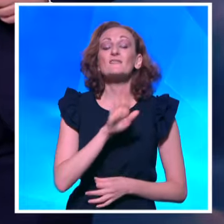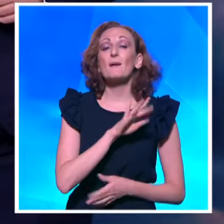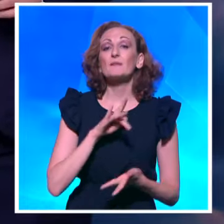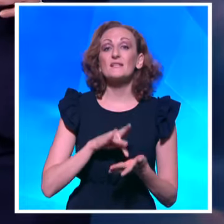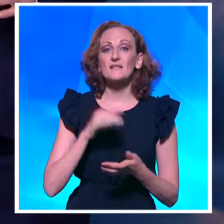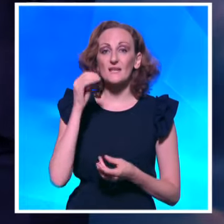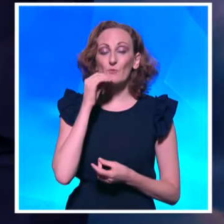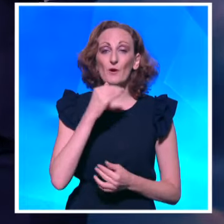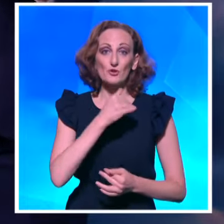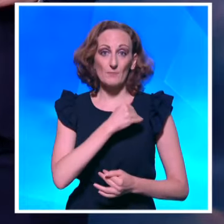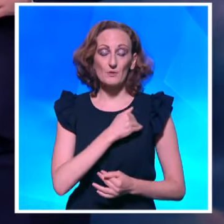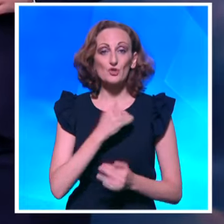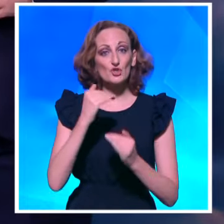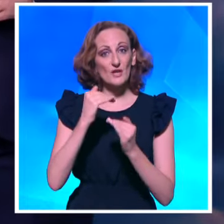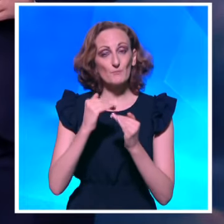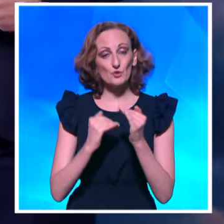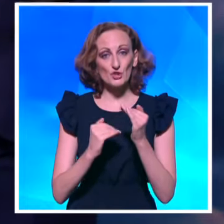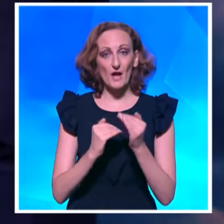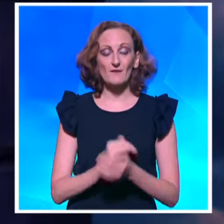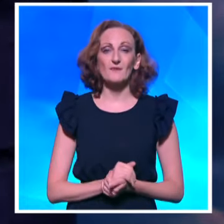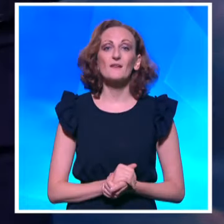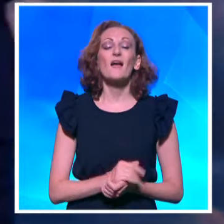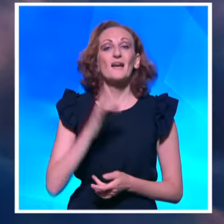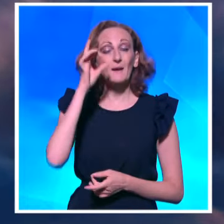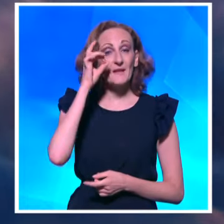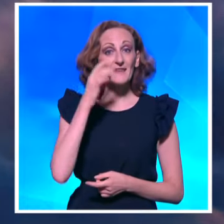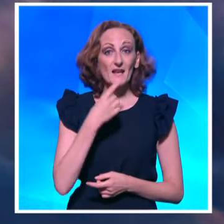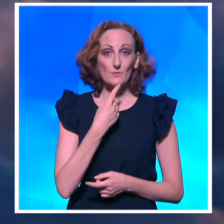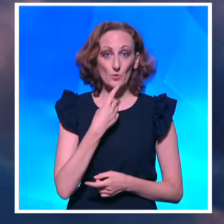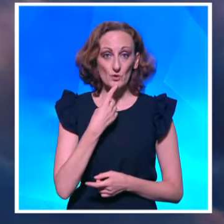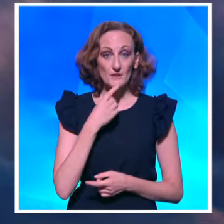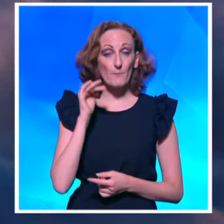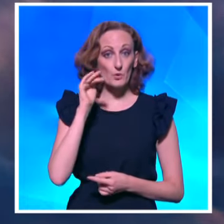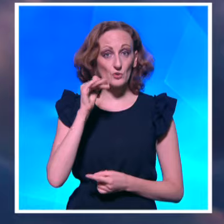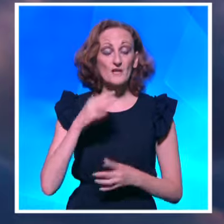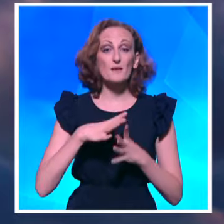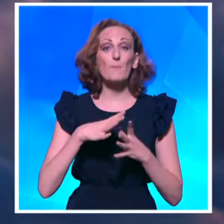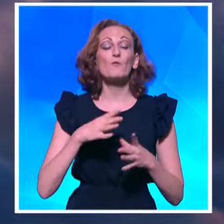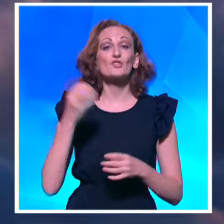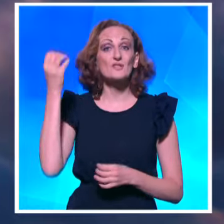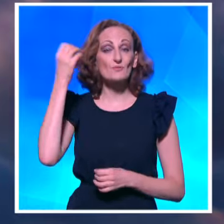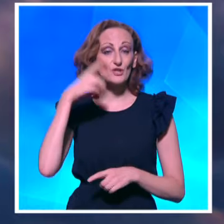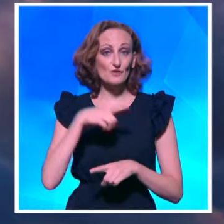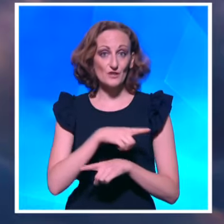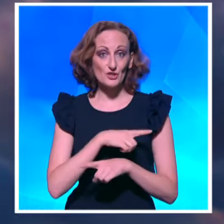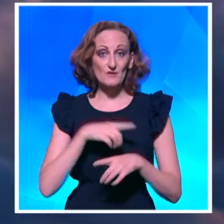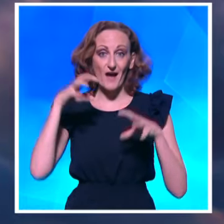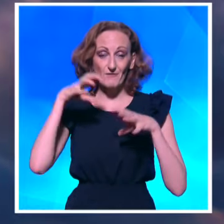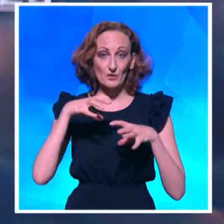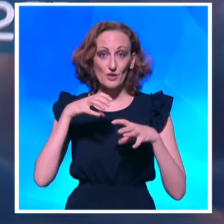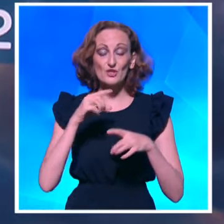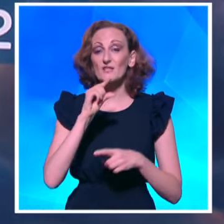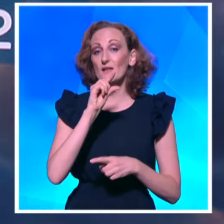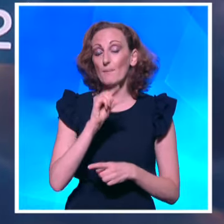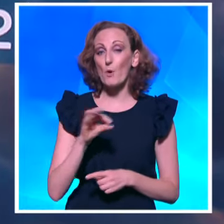България. Температурите постепенно ще се понижават. Към недели и понеделник прогнозата е за повече слънчеви часове, а валежите вече ще са на